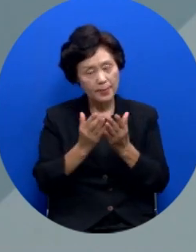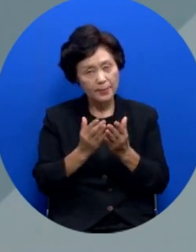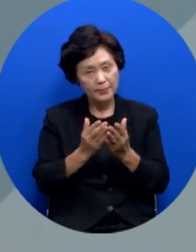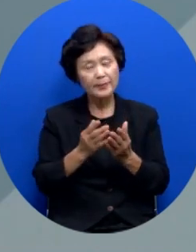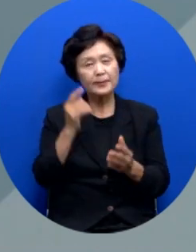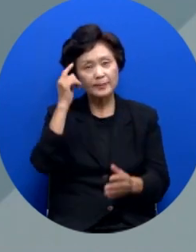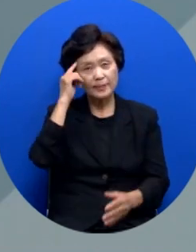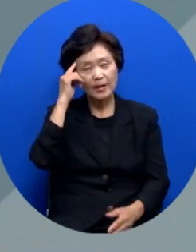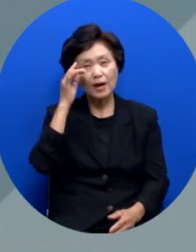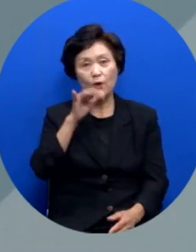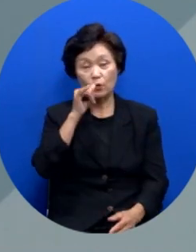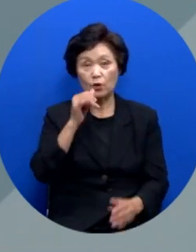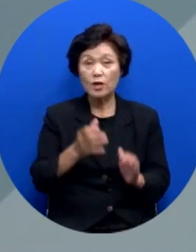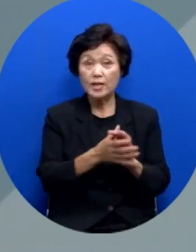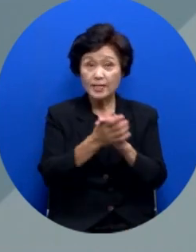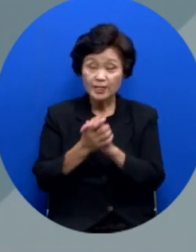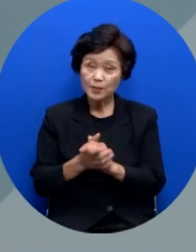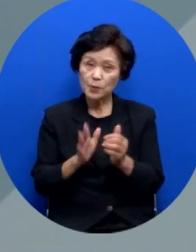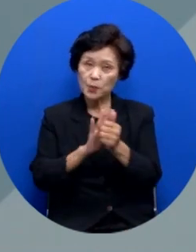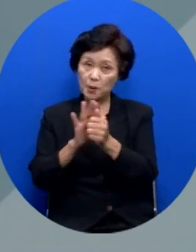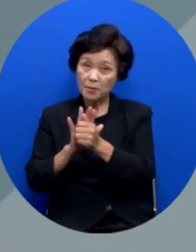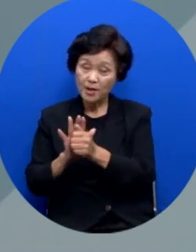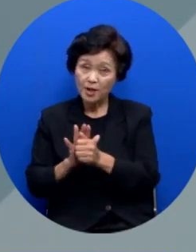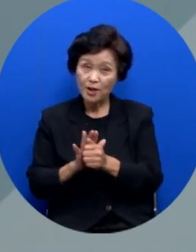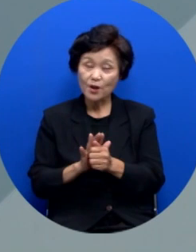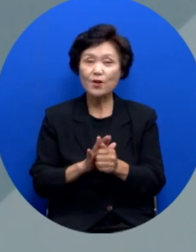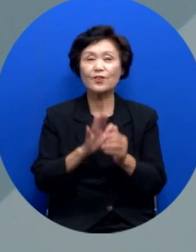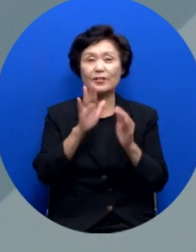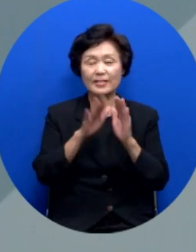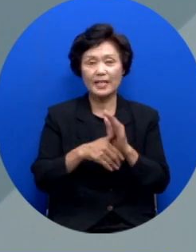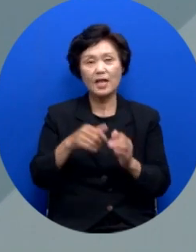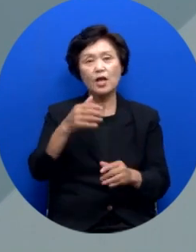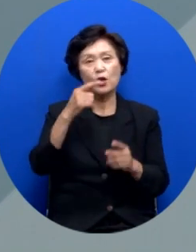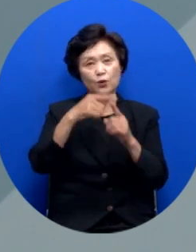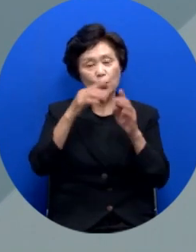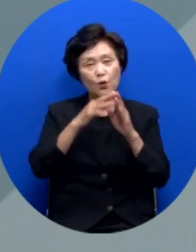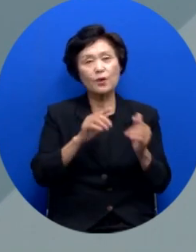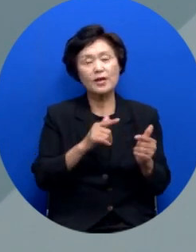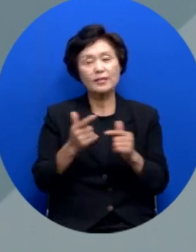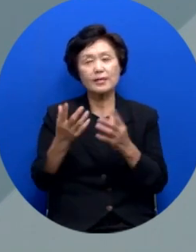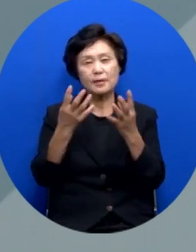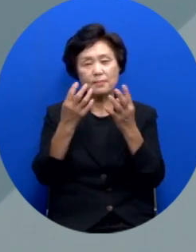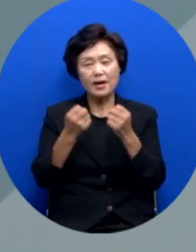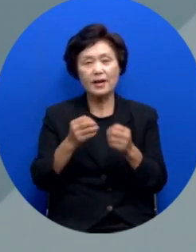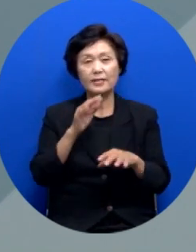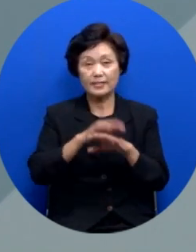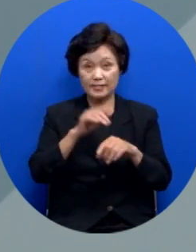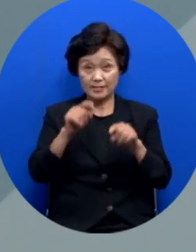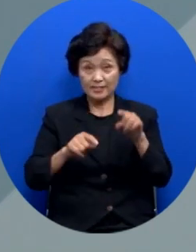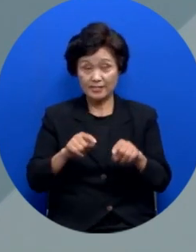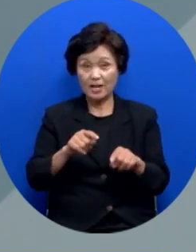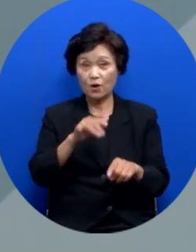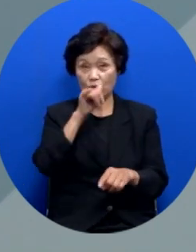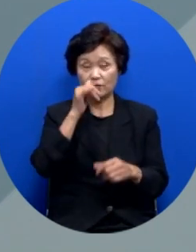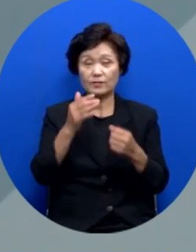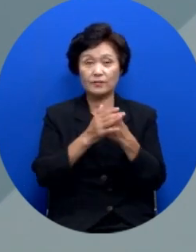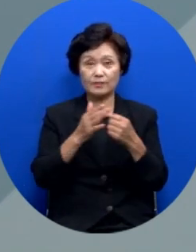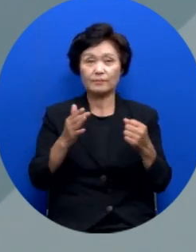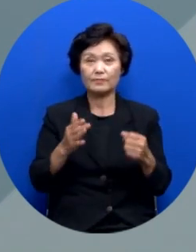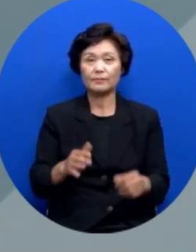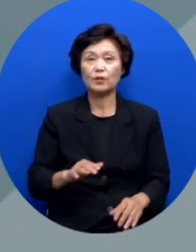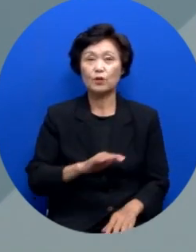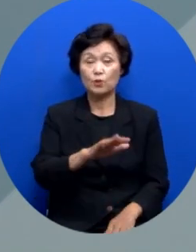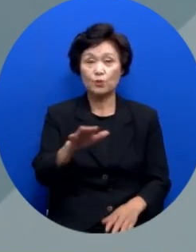그리고 왜냐하면 그 친교와 배려의 의미에서 교회가 그 모범 사례를 많이 실천하고 있기 때문입니다. 저희